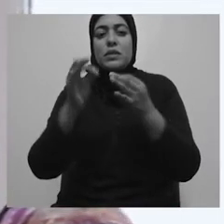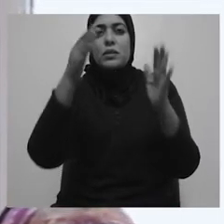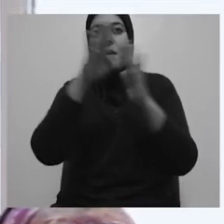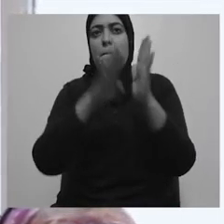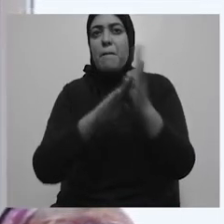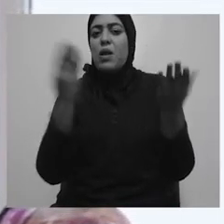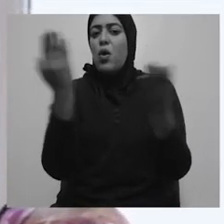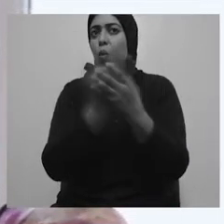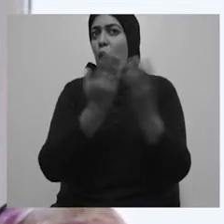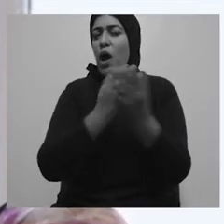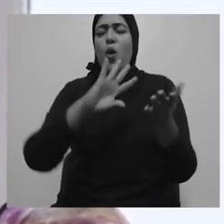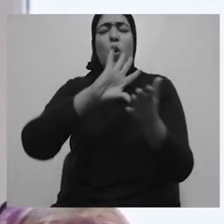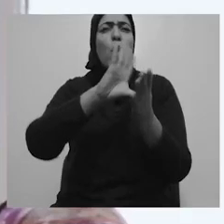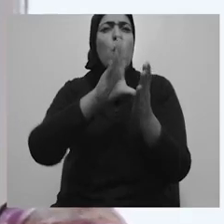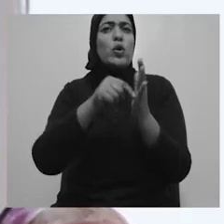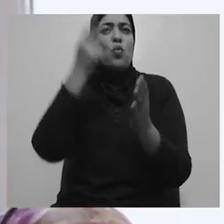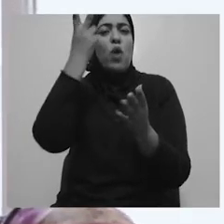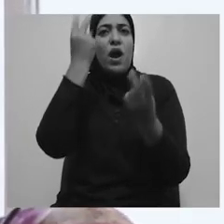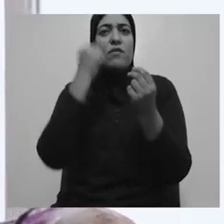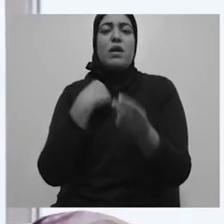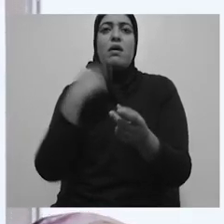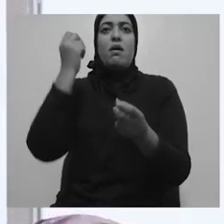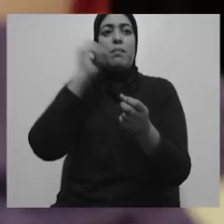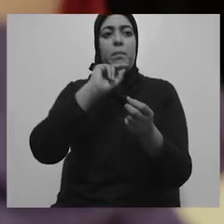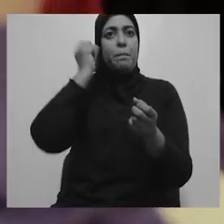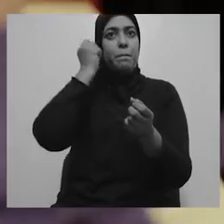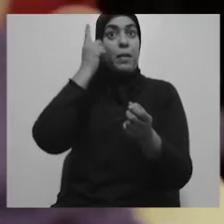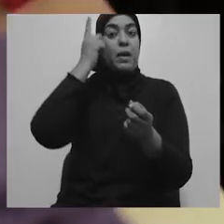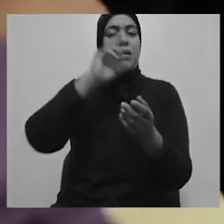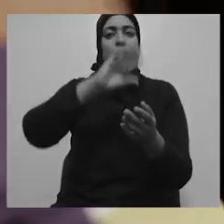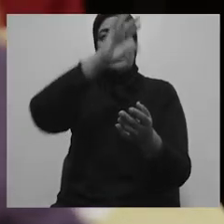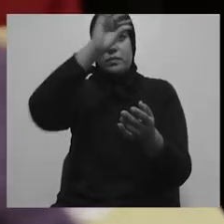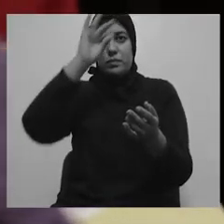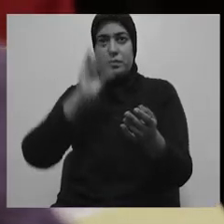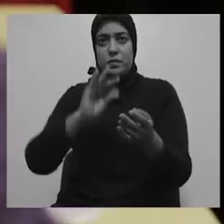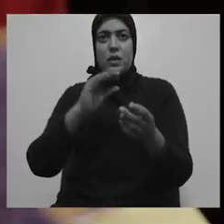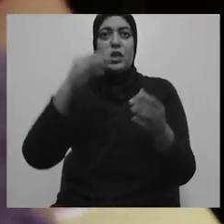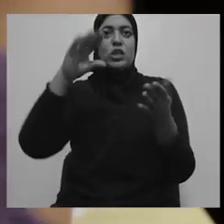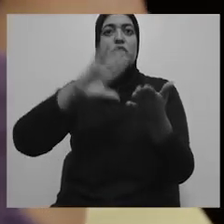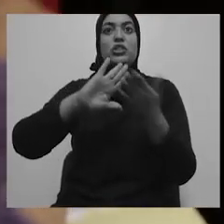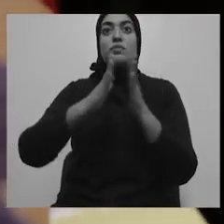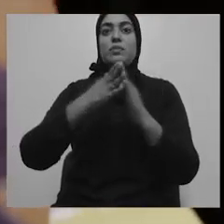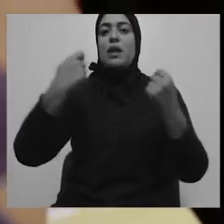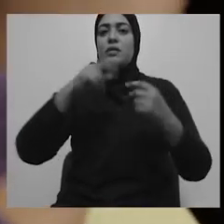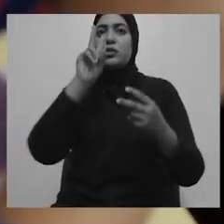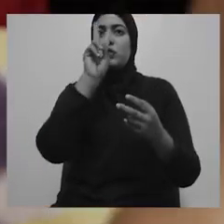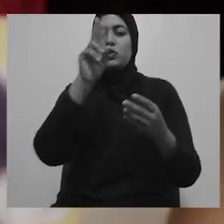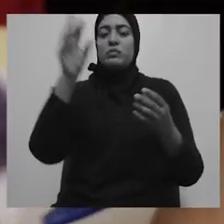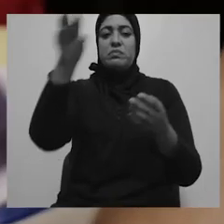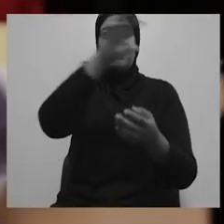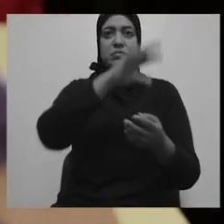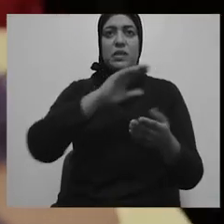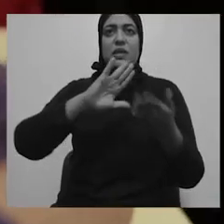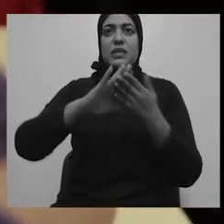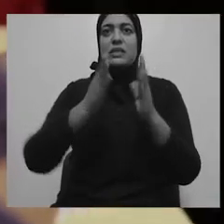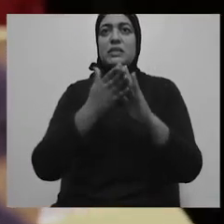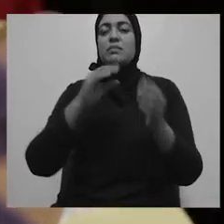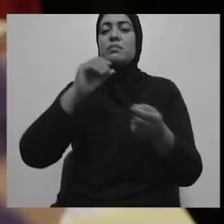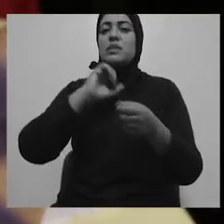plus inclusive pour les personnes en situation d'handicap pour cela il ya eu un ensemble d'ateliers organisés